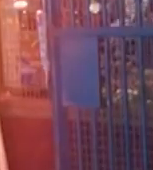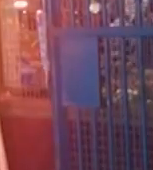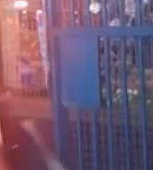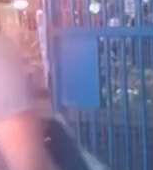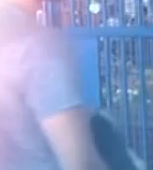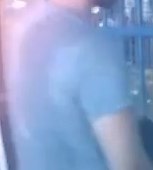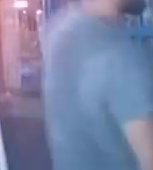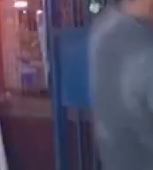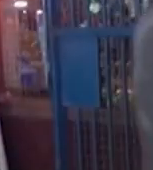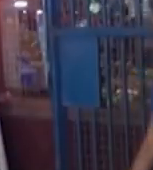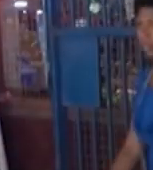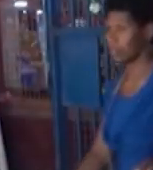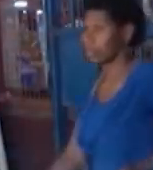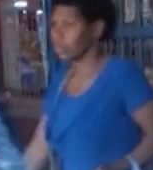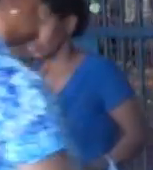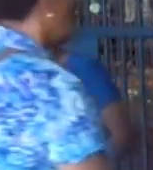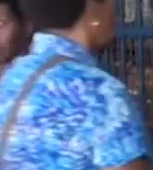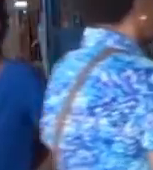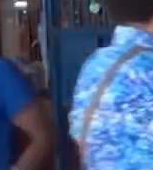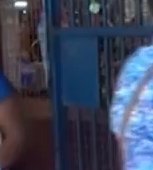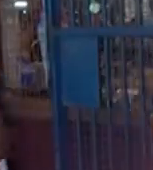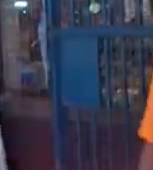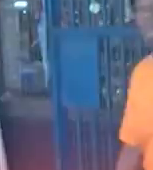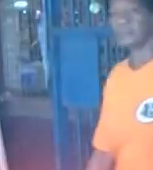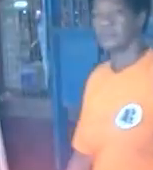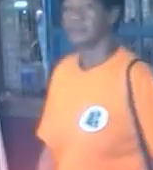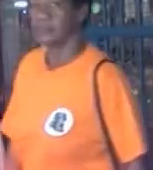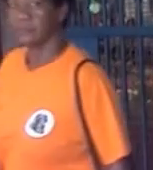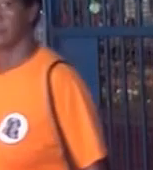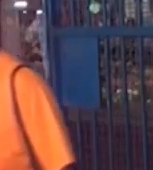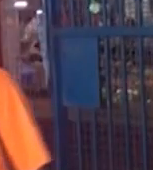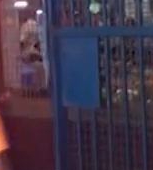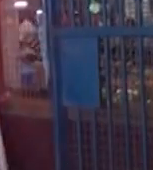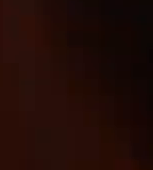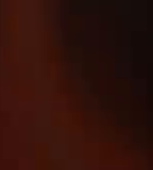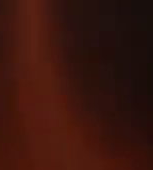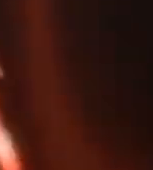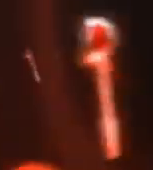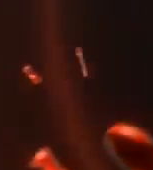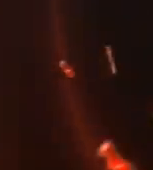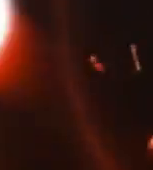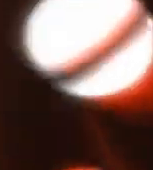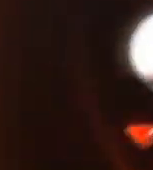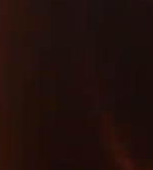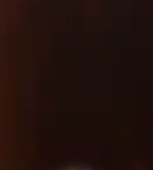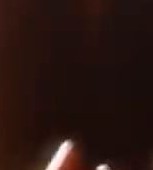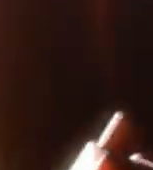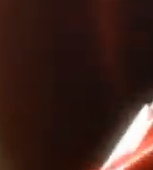हमारे सामने नाइक है गोंगवा लेवू लटोका रेडियो फीजी 2 में